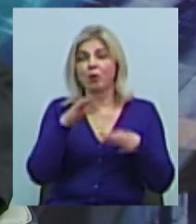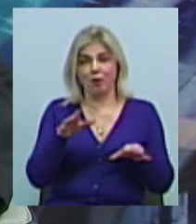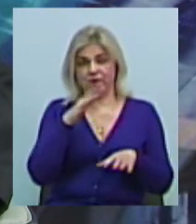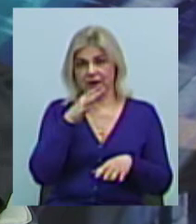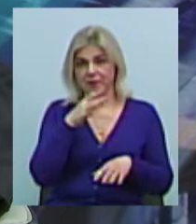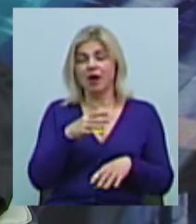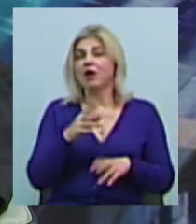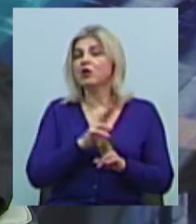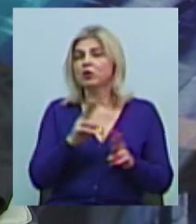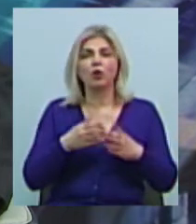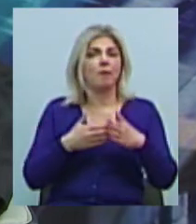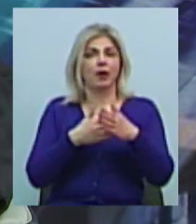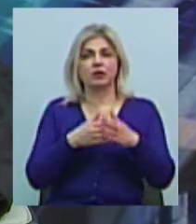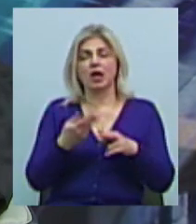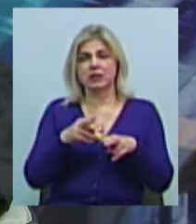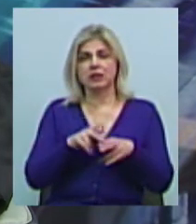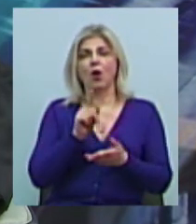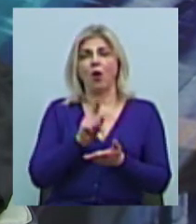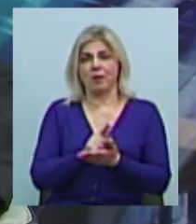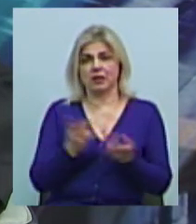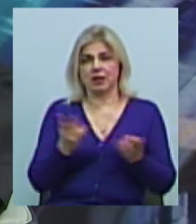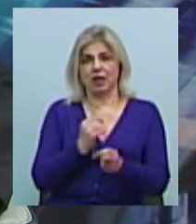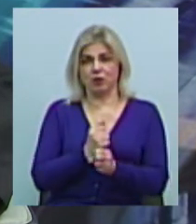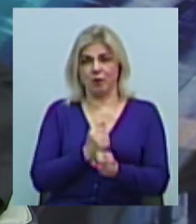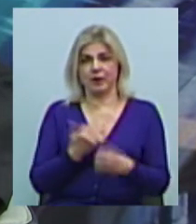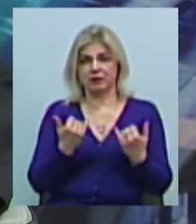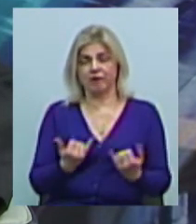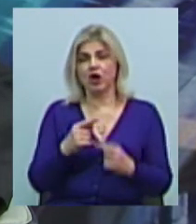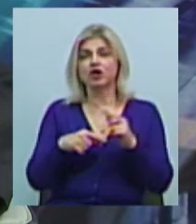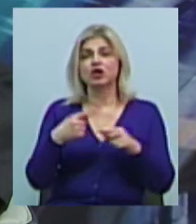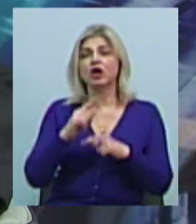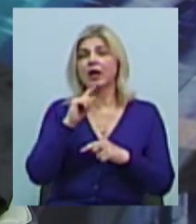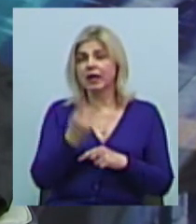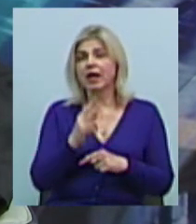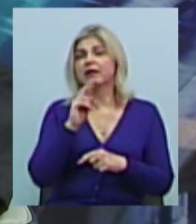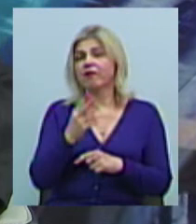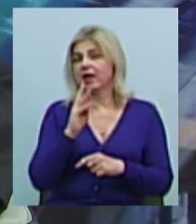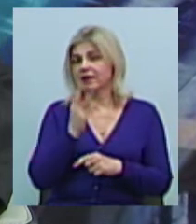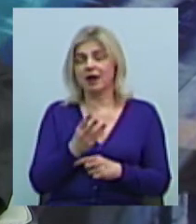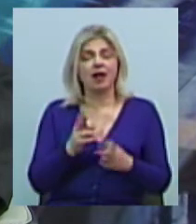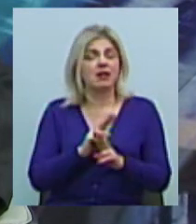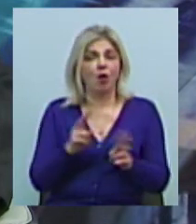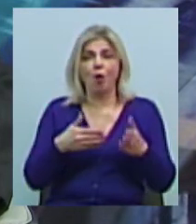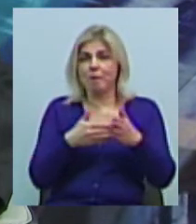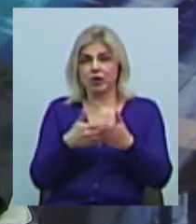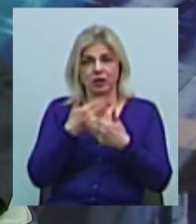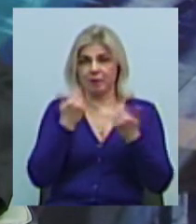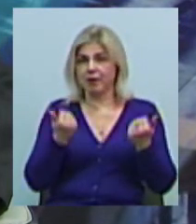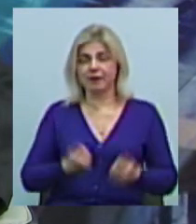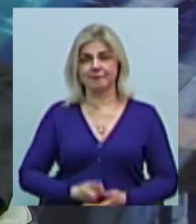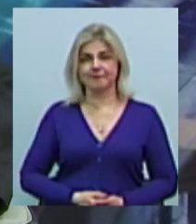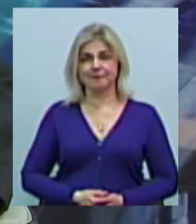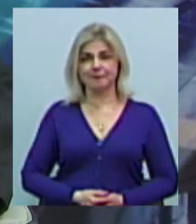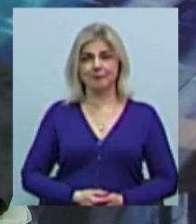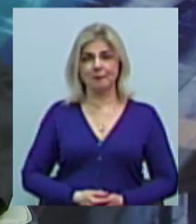кількість. Ніхто не обмежує, що це можна зробити тільки сьогодні. Це можна зробити через рік, через два, через три. Обмежень ніяких жодних немає.